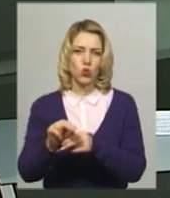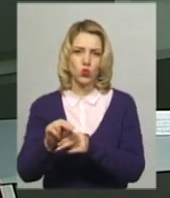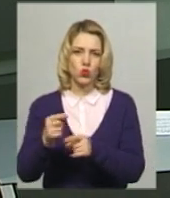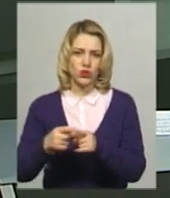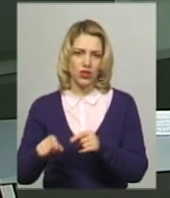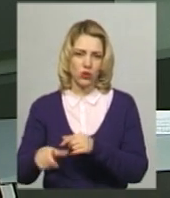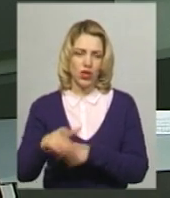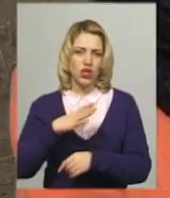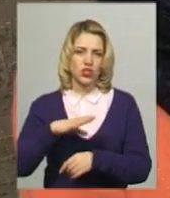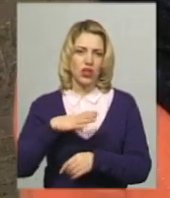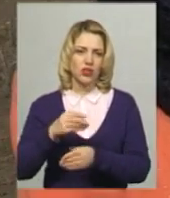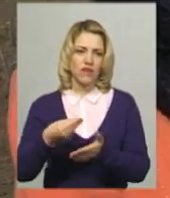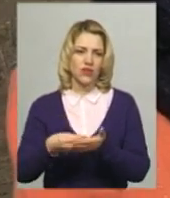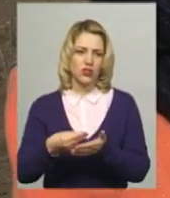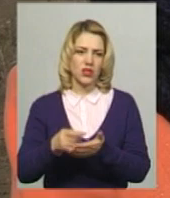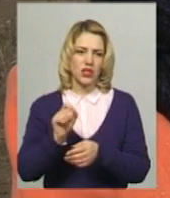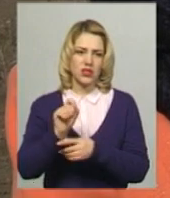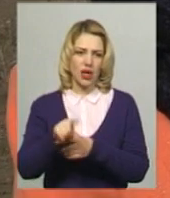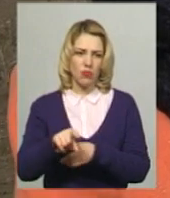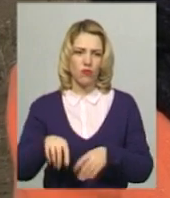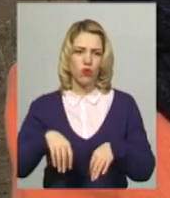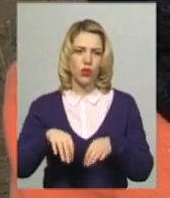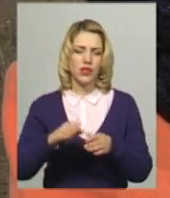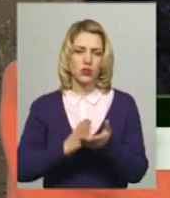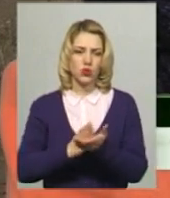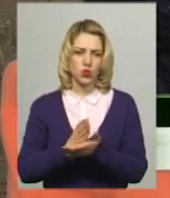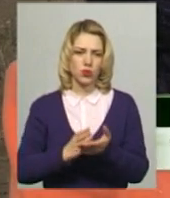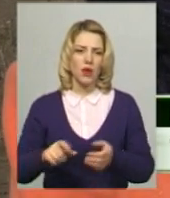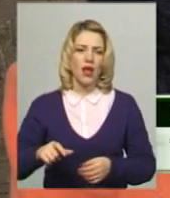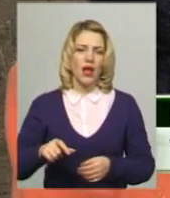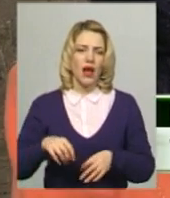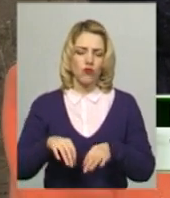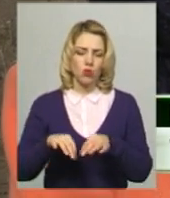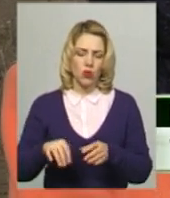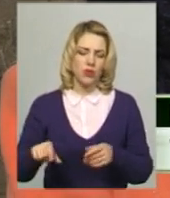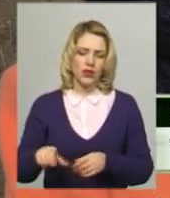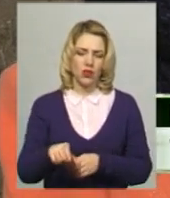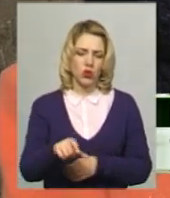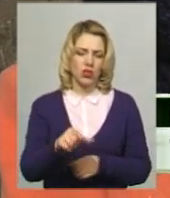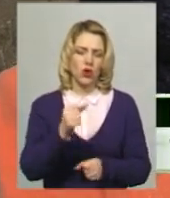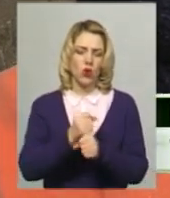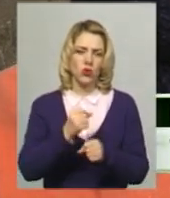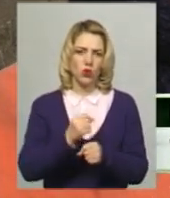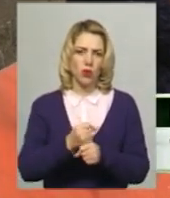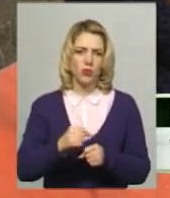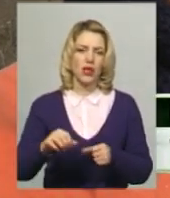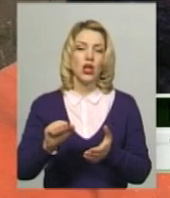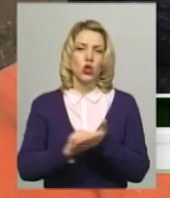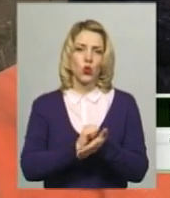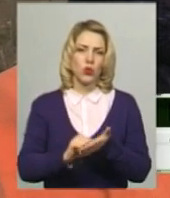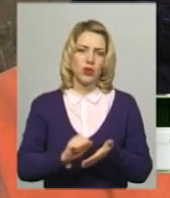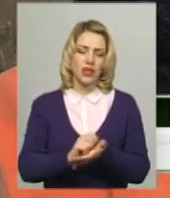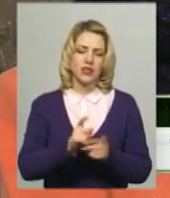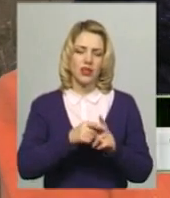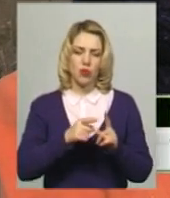фінансування. На замовлення служби автомобільних доріг розроблена проєктно-кошторисна документація на поточний середній